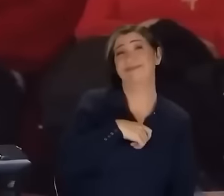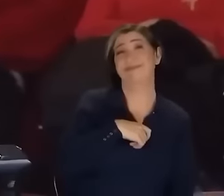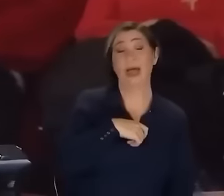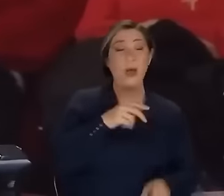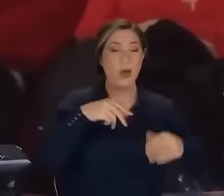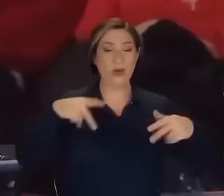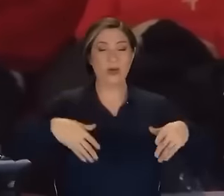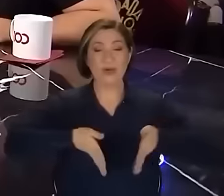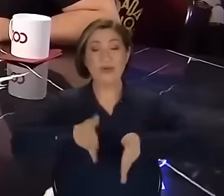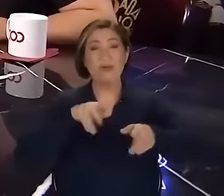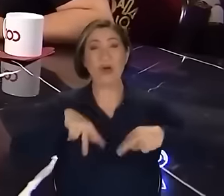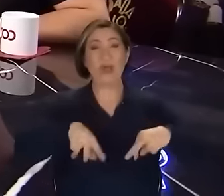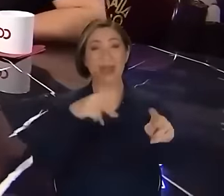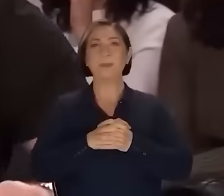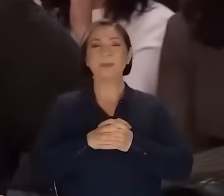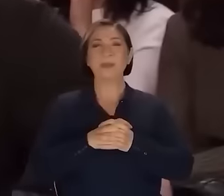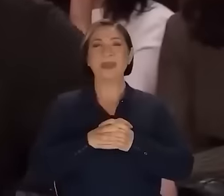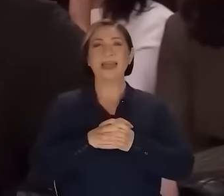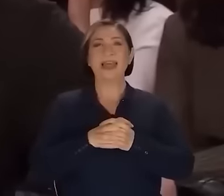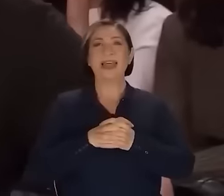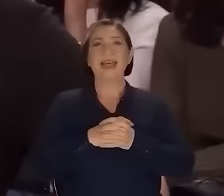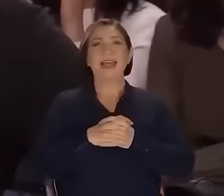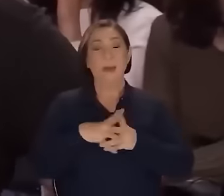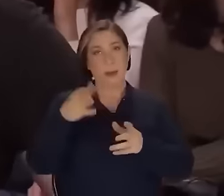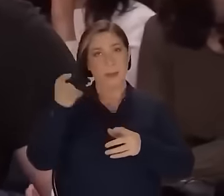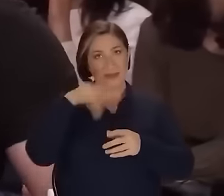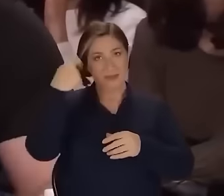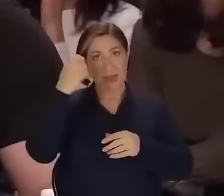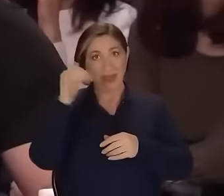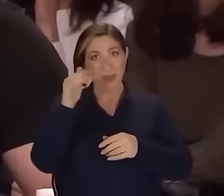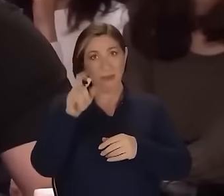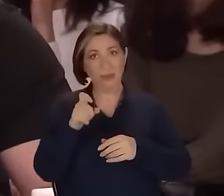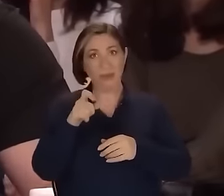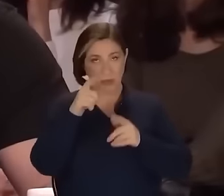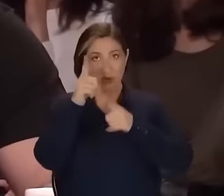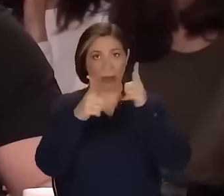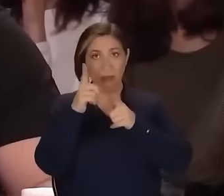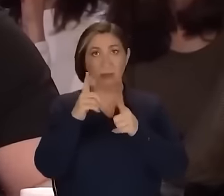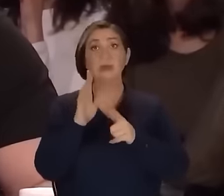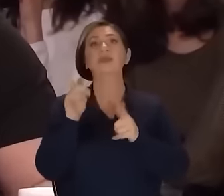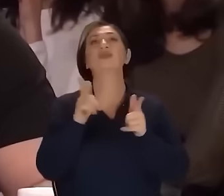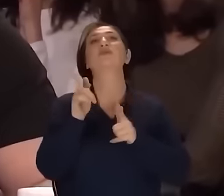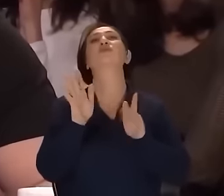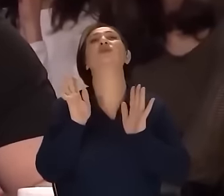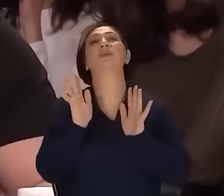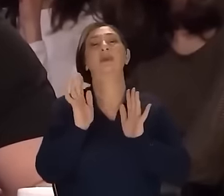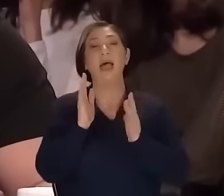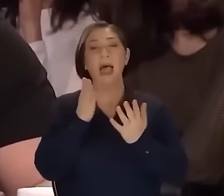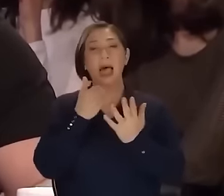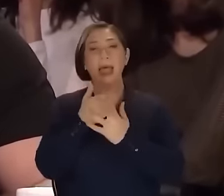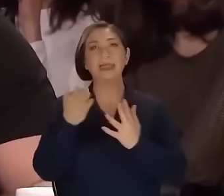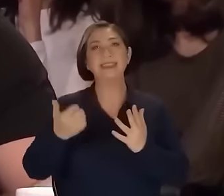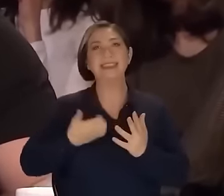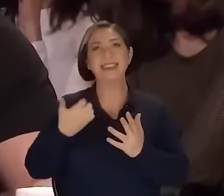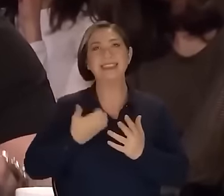hayır, yolda nasıl olsa yetişiriz diye söylüyorum ya. Diğer filmler gelecek mi? Vallahi abi, yok daha çekmeyeceğim. Şimdi araya serseri